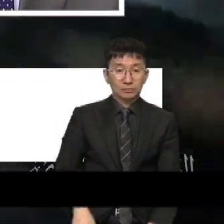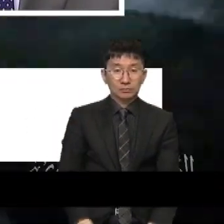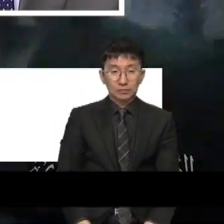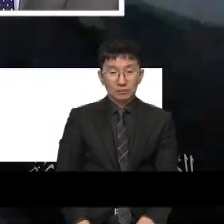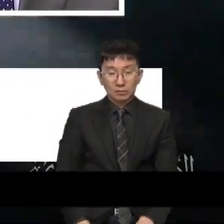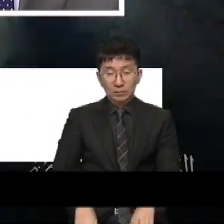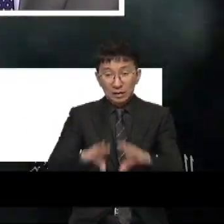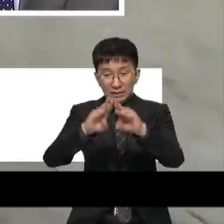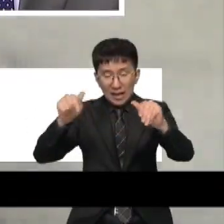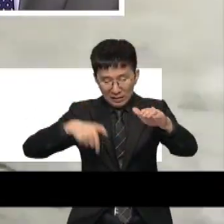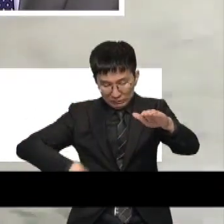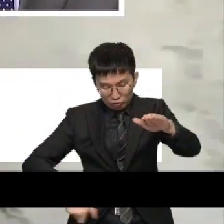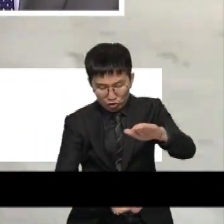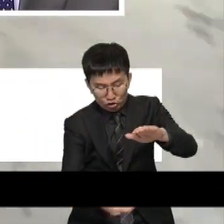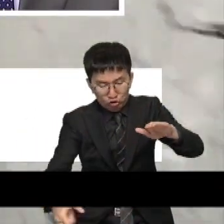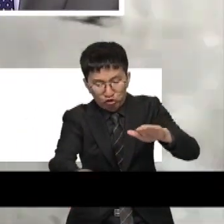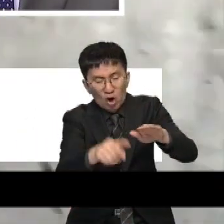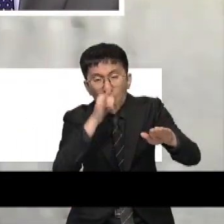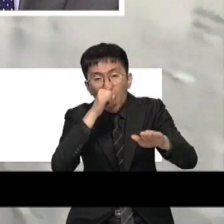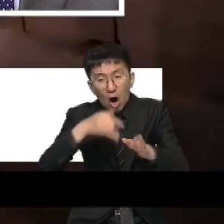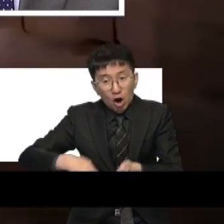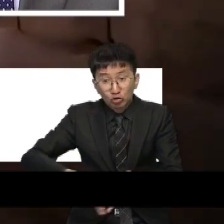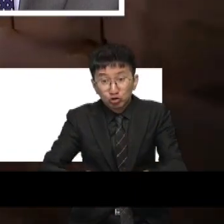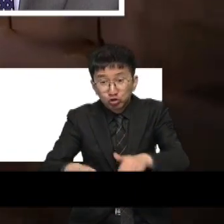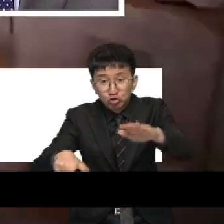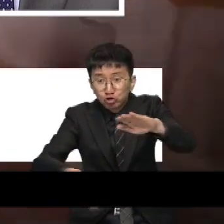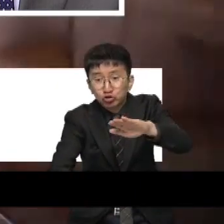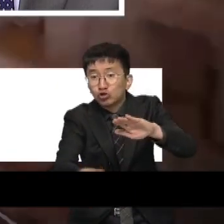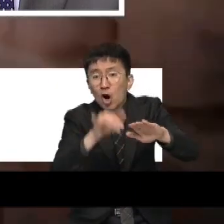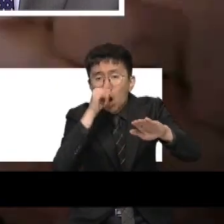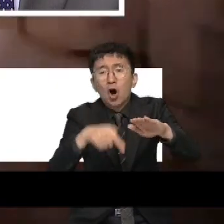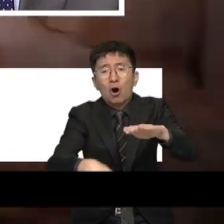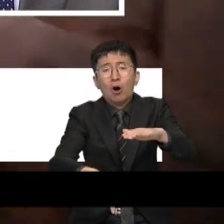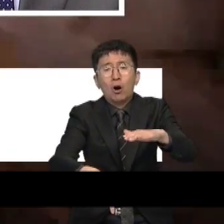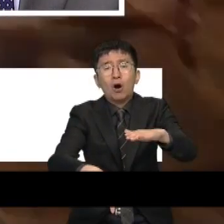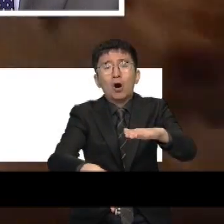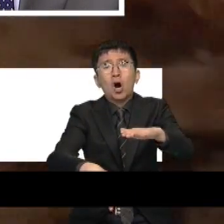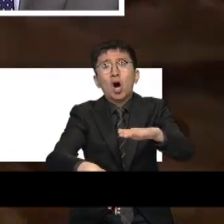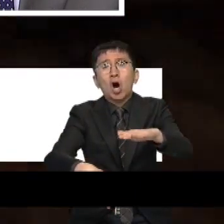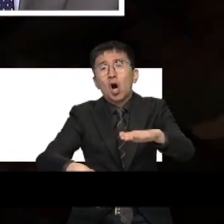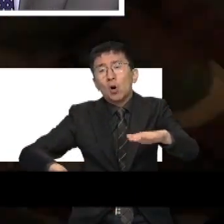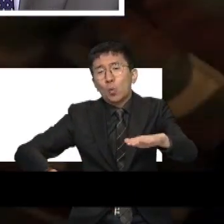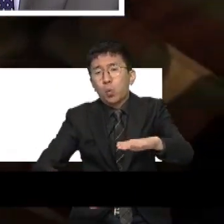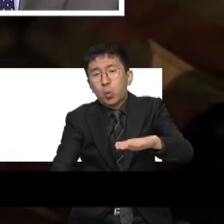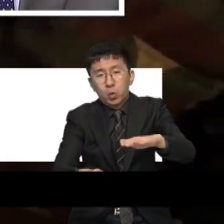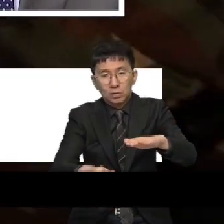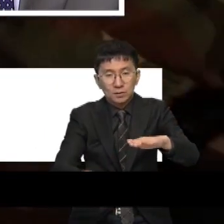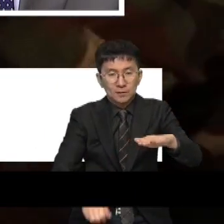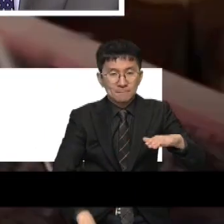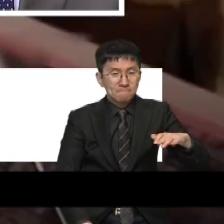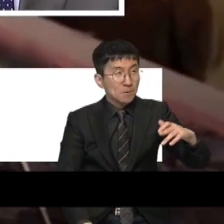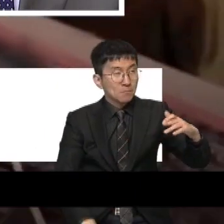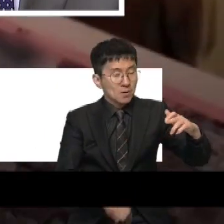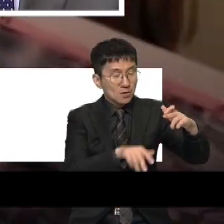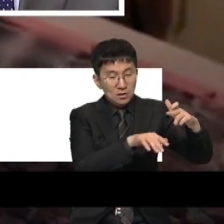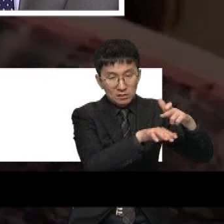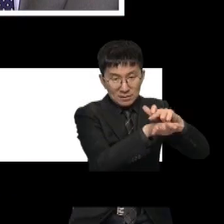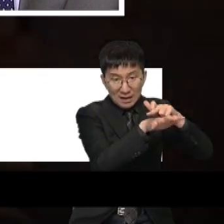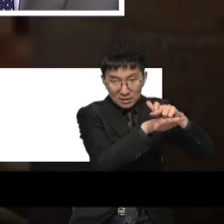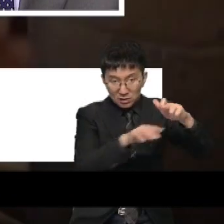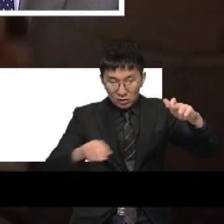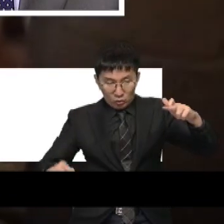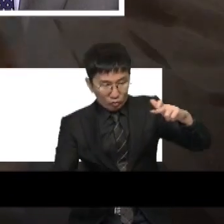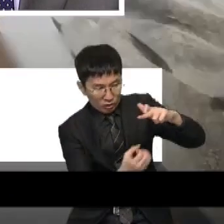모든 네트워크가 땅으로 연결이 돼 있어요. 땅굴로. 땅굴들을 이용해서 이스라엘의 탱크